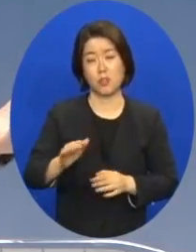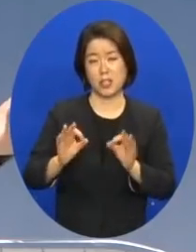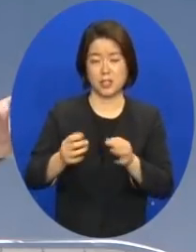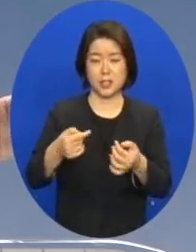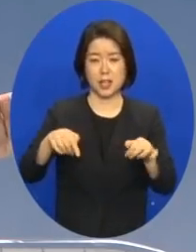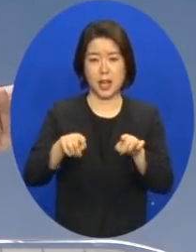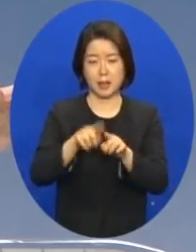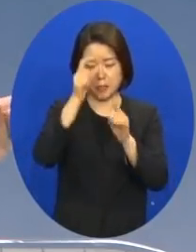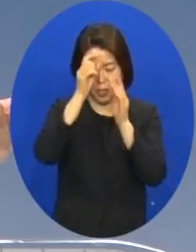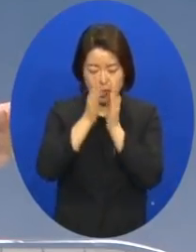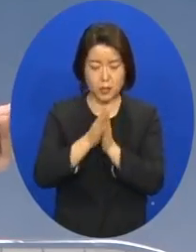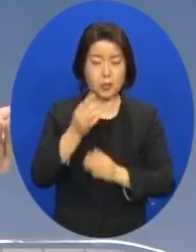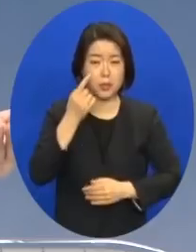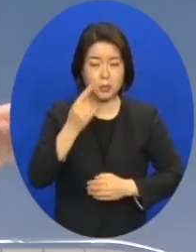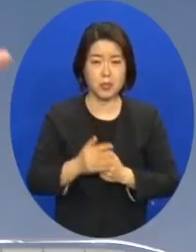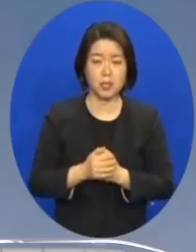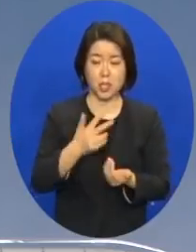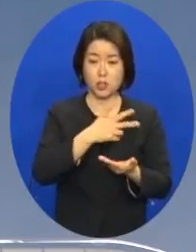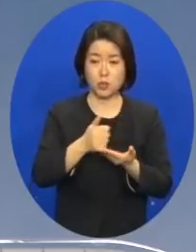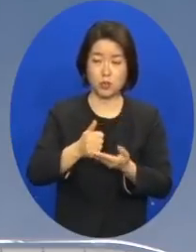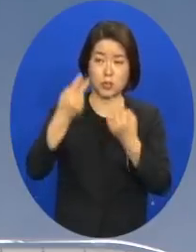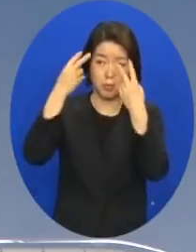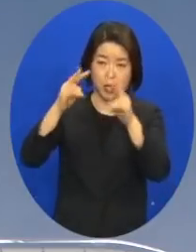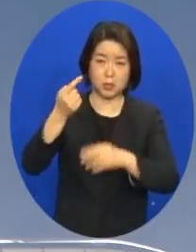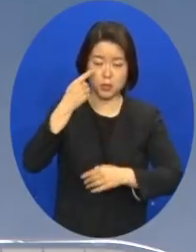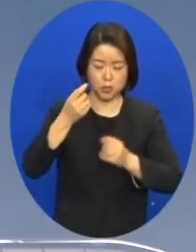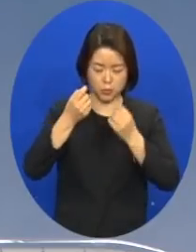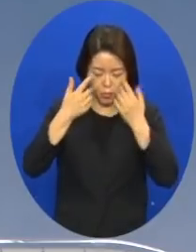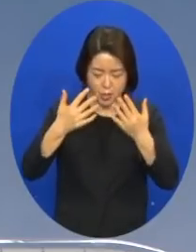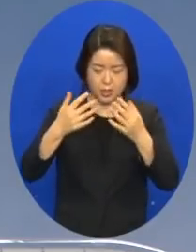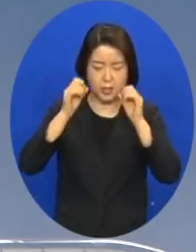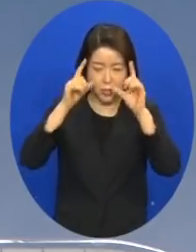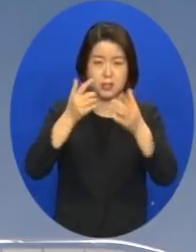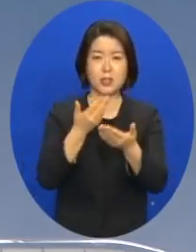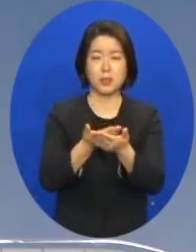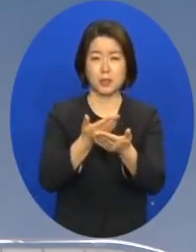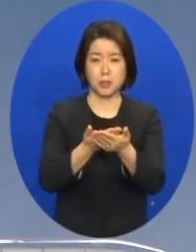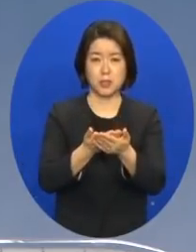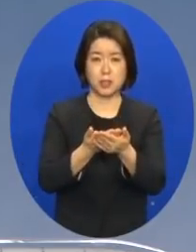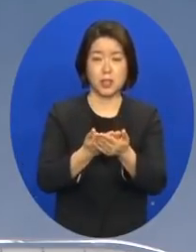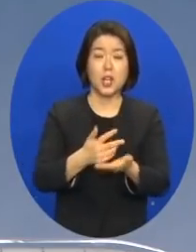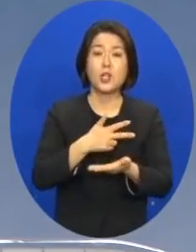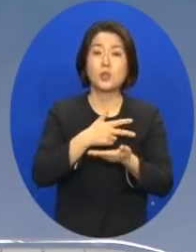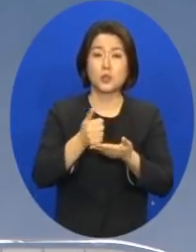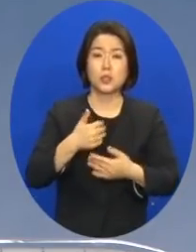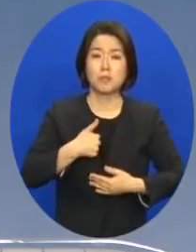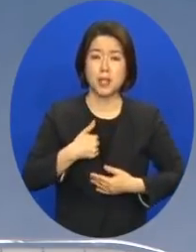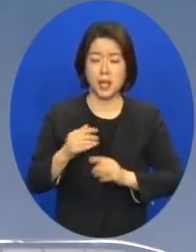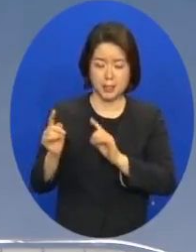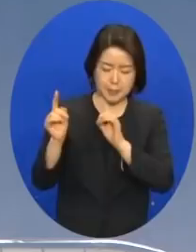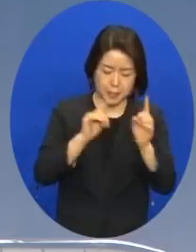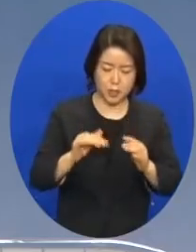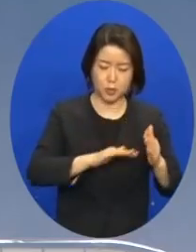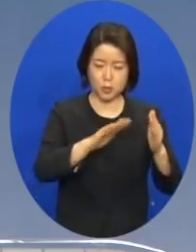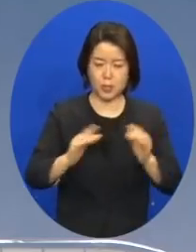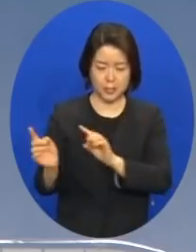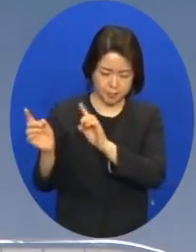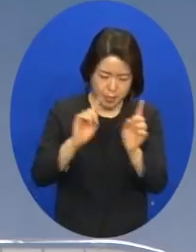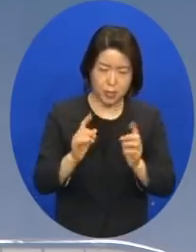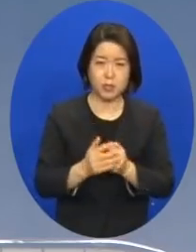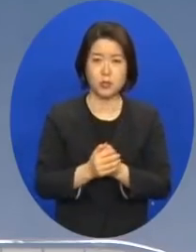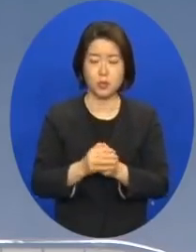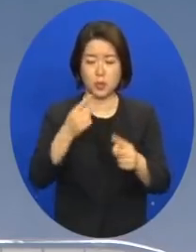기도합시다. 주님 바라보는 눈 더 분명히 뜨게 되기 원합니다. 주님, 저를 살리시고 우리 가정을